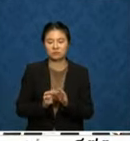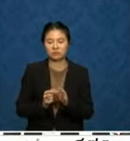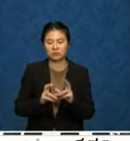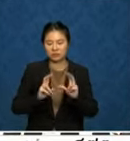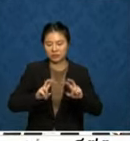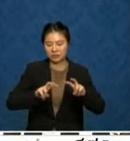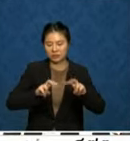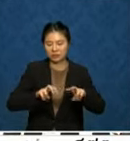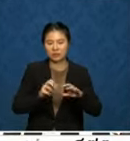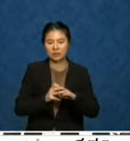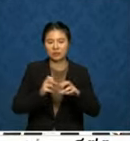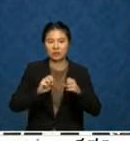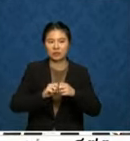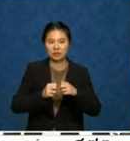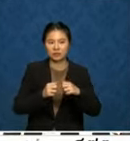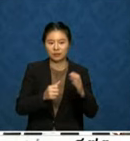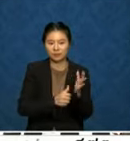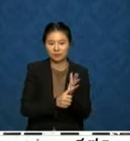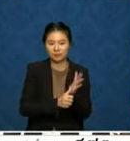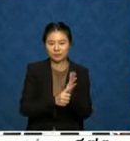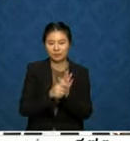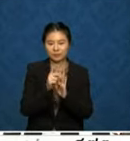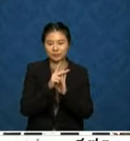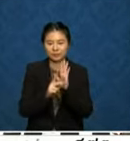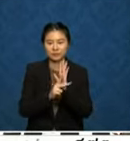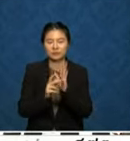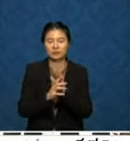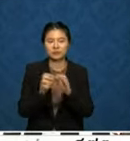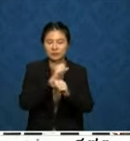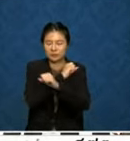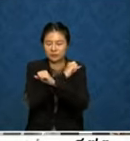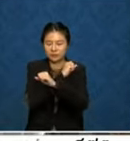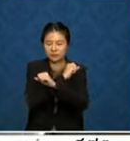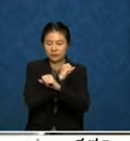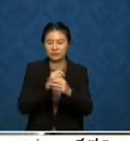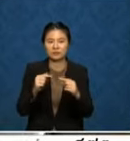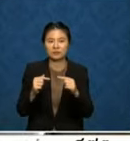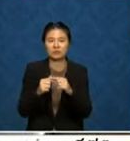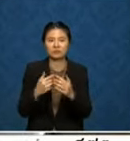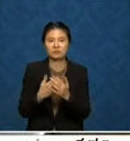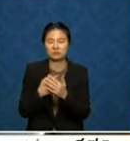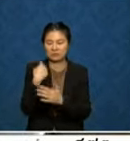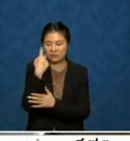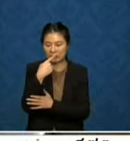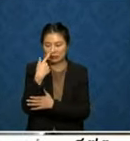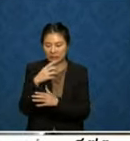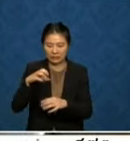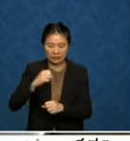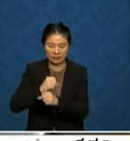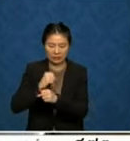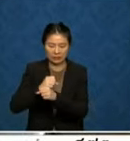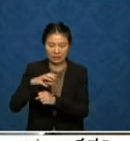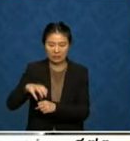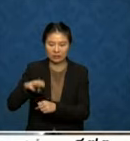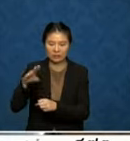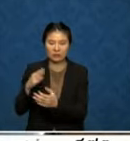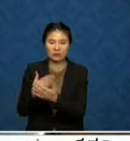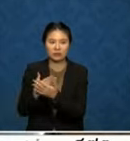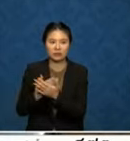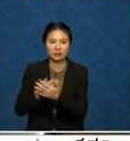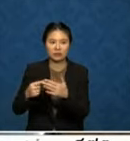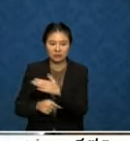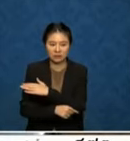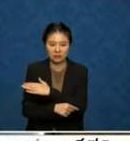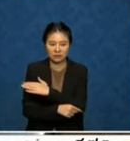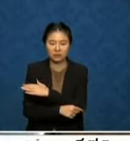าปัญหาและการแก้ไขกฎหมายเพื่อป้องกันธุรกิจที่เข้าข่ายการกู้ยืมเงินที่เป็นการฉ้อโ